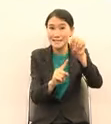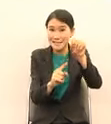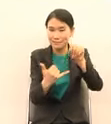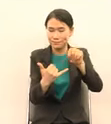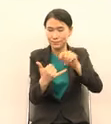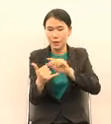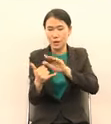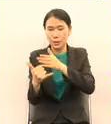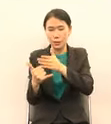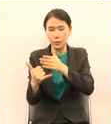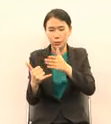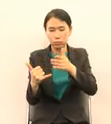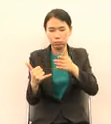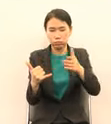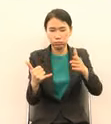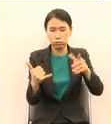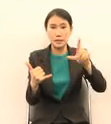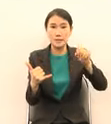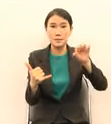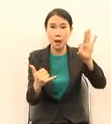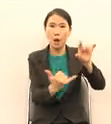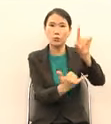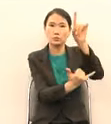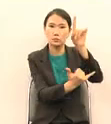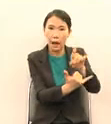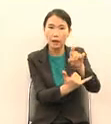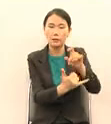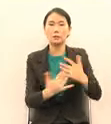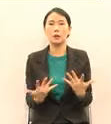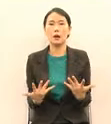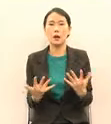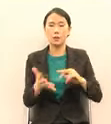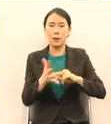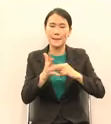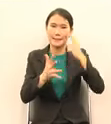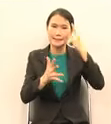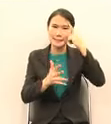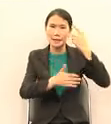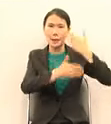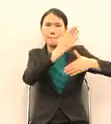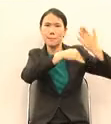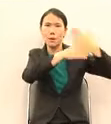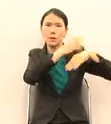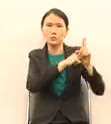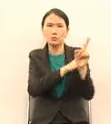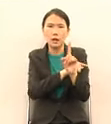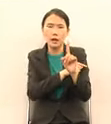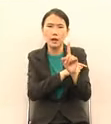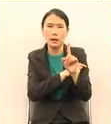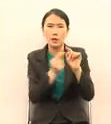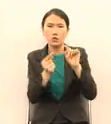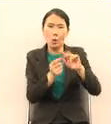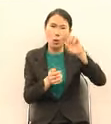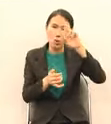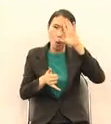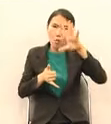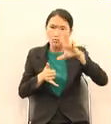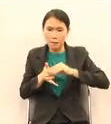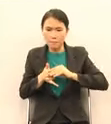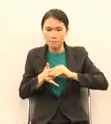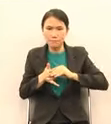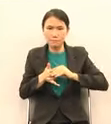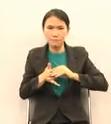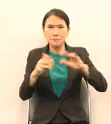สุดท้ายเขายังเสียชีวิตวันที่29โดยที่เขาไม่มีประวัติโรคหมายถึง